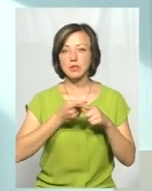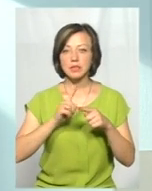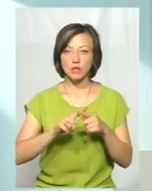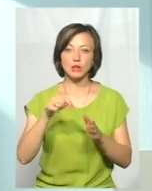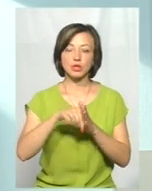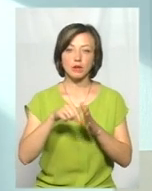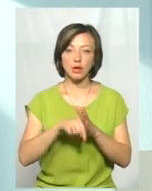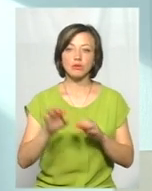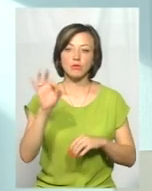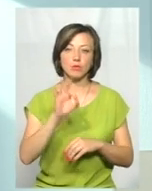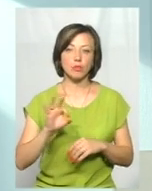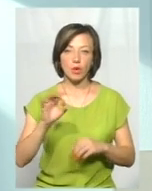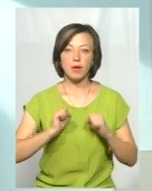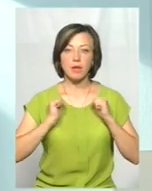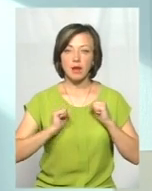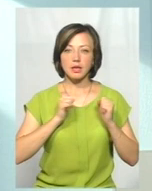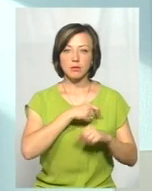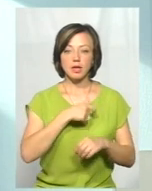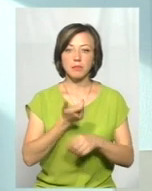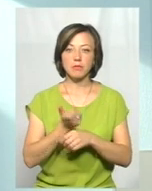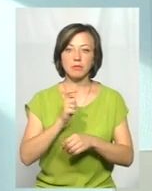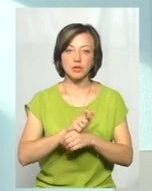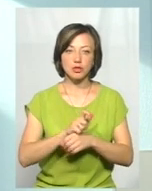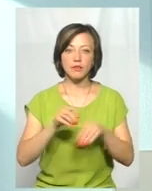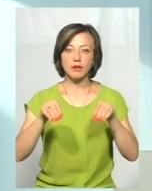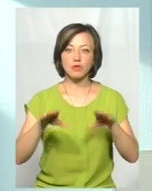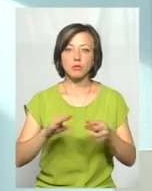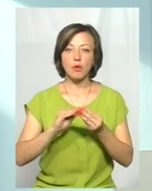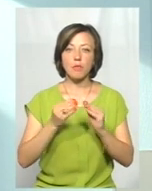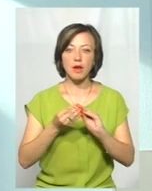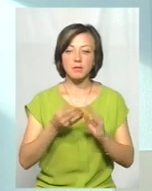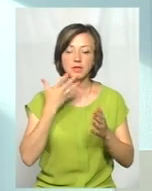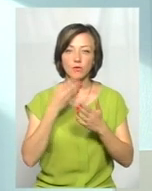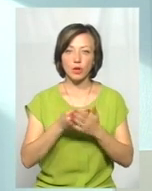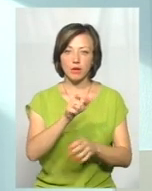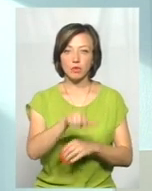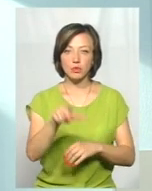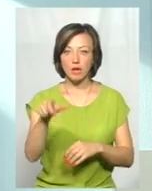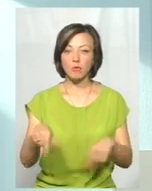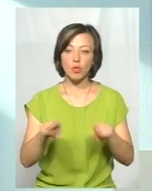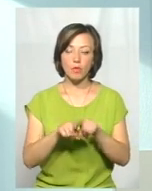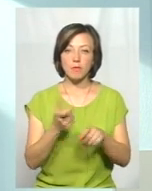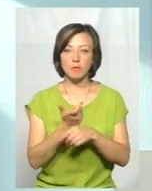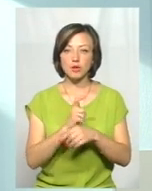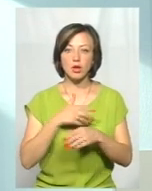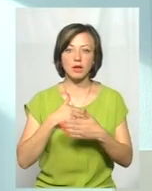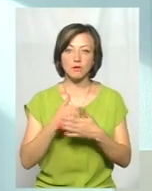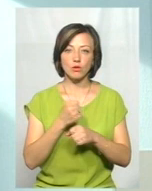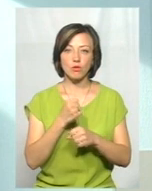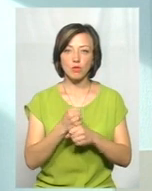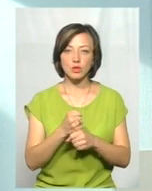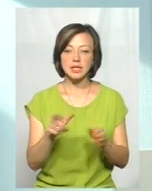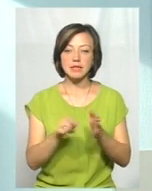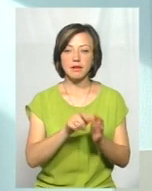свідчити про намагання депутатів більше вирішувати проблеми саме своїх виборців і про якусь таку більш активну роботу саме